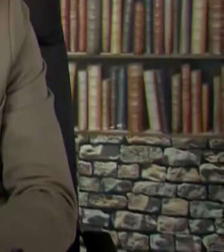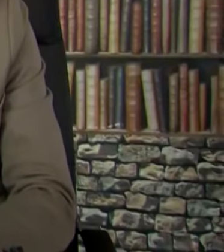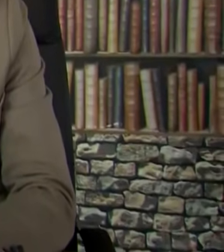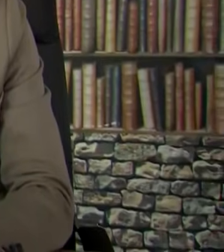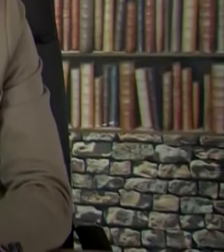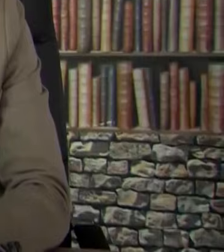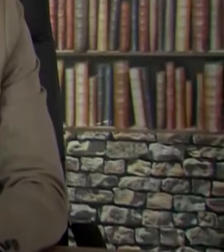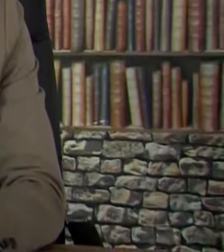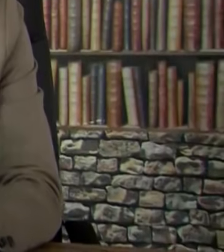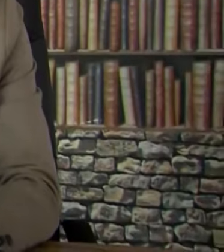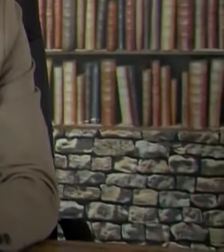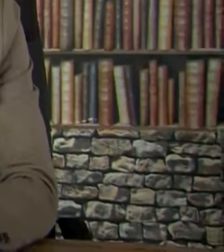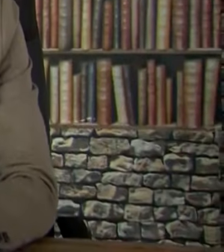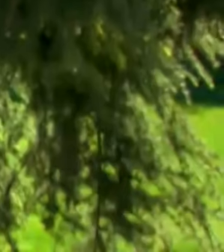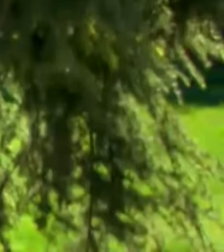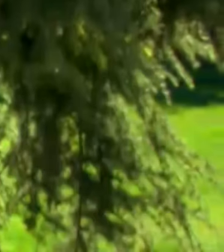ciddileşti.